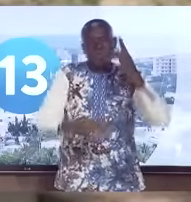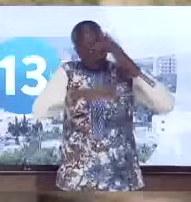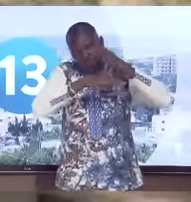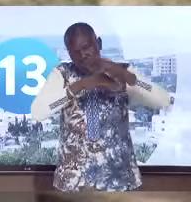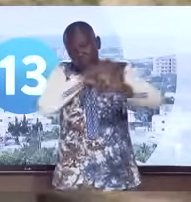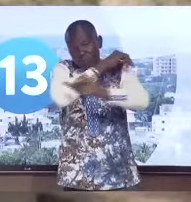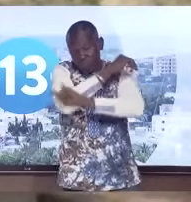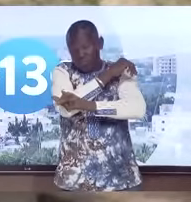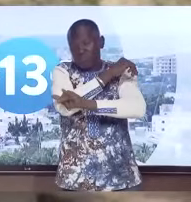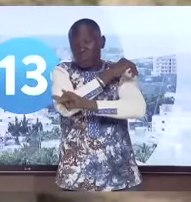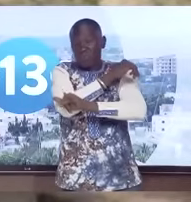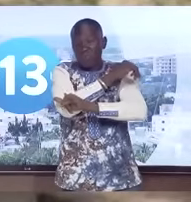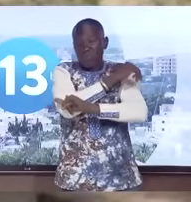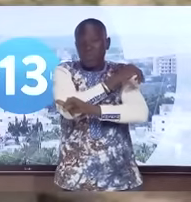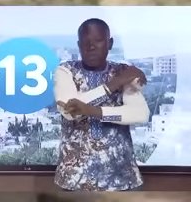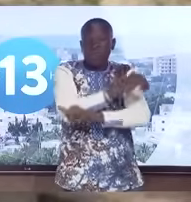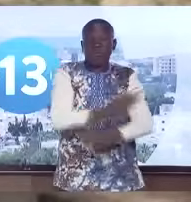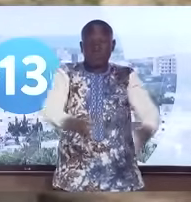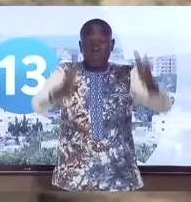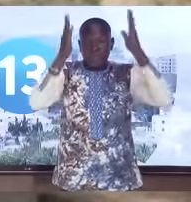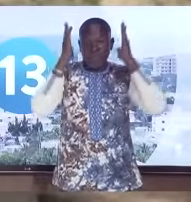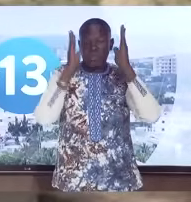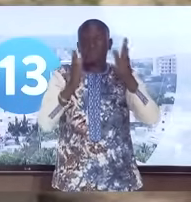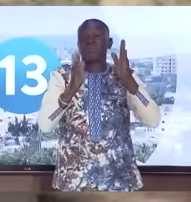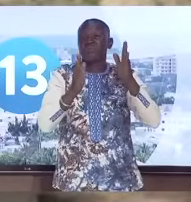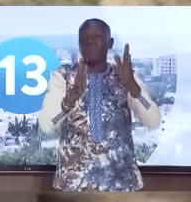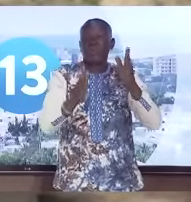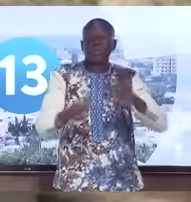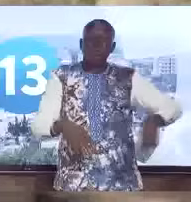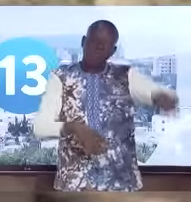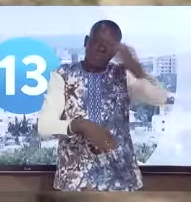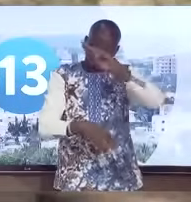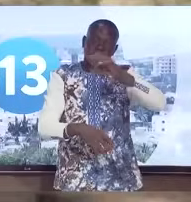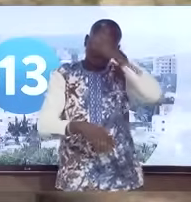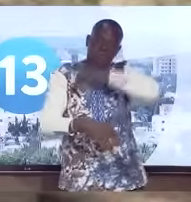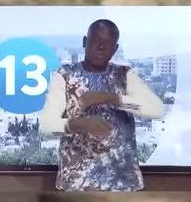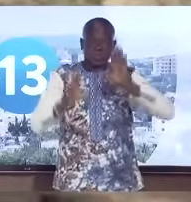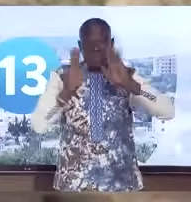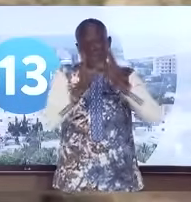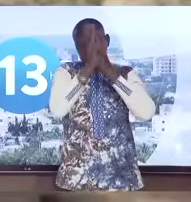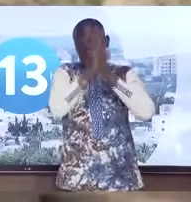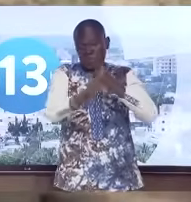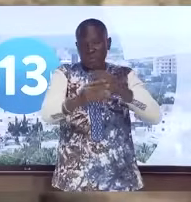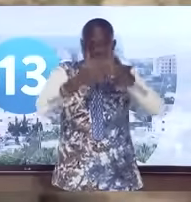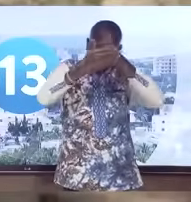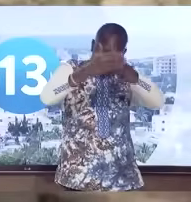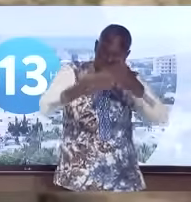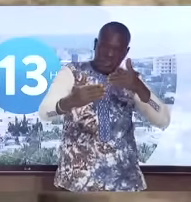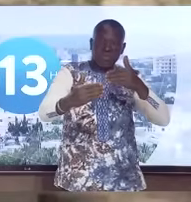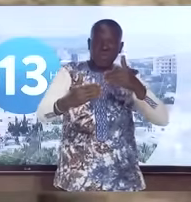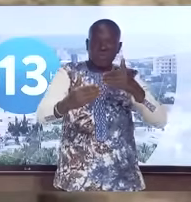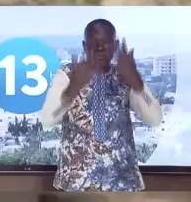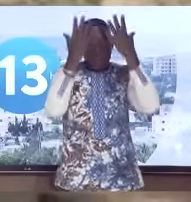pays. Je vous mets en garde. Vous avez intérêt à déposer les armes avant qu'il ne soit trop tard.